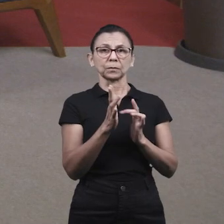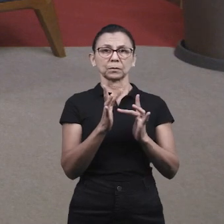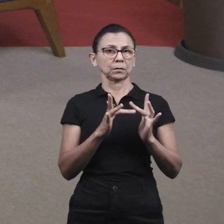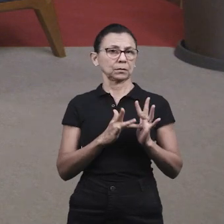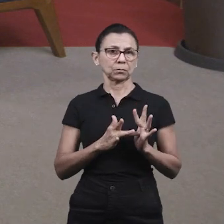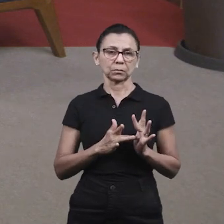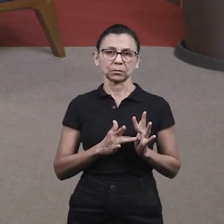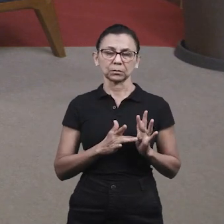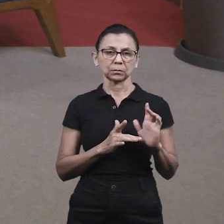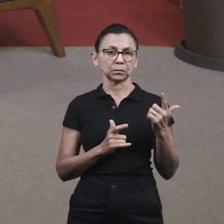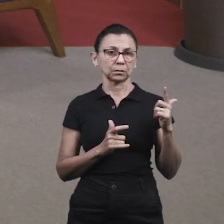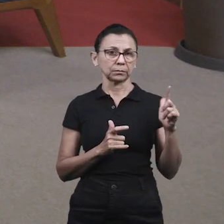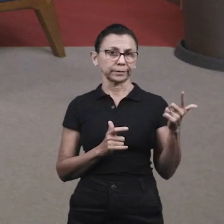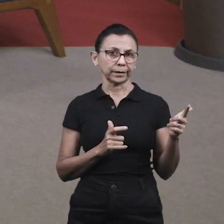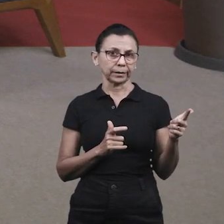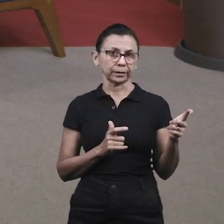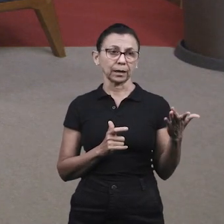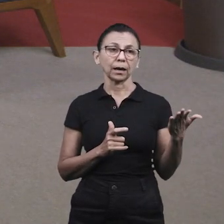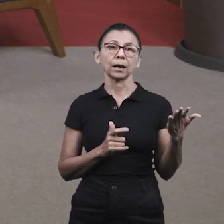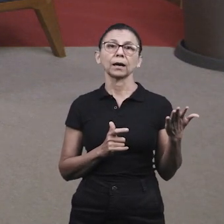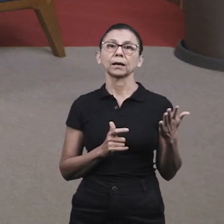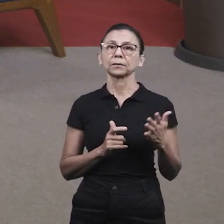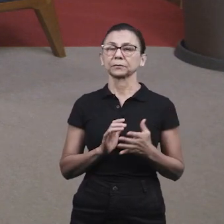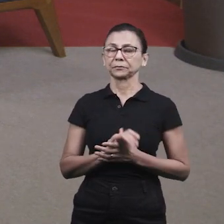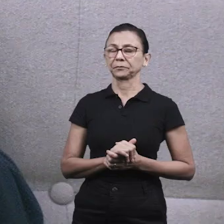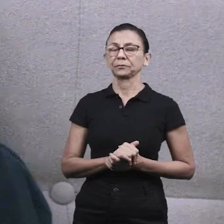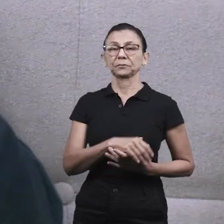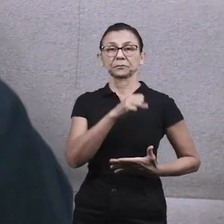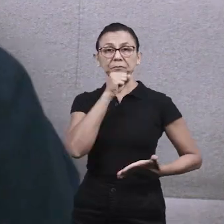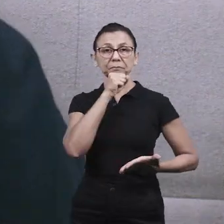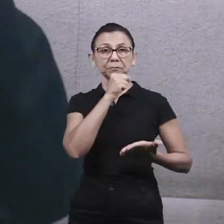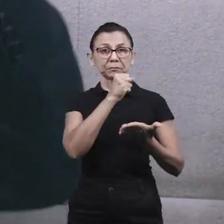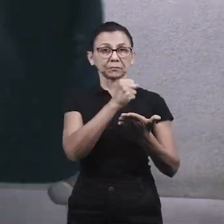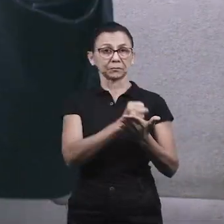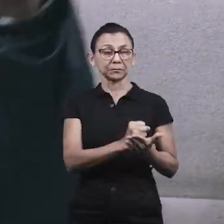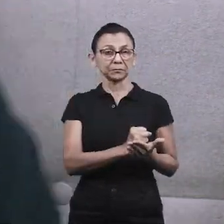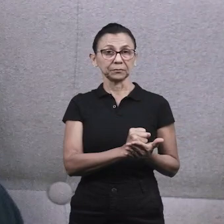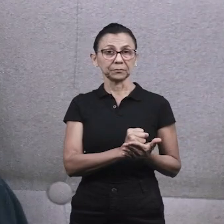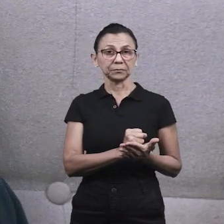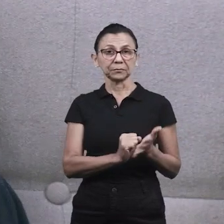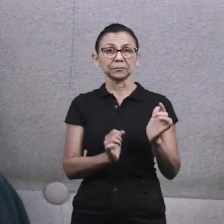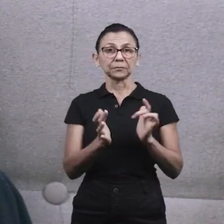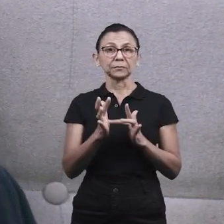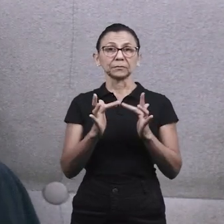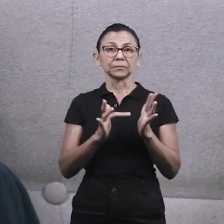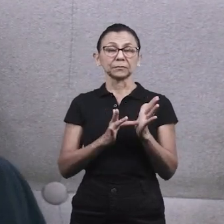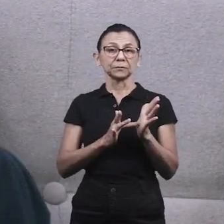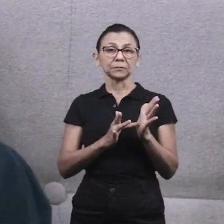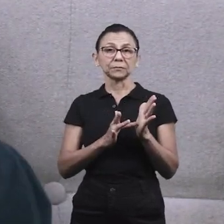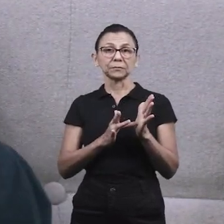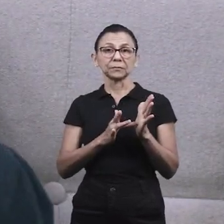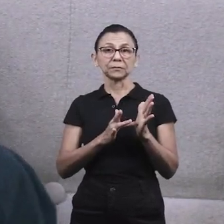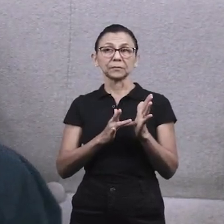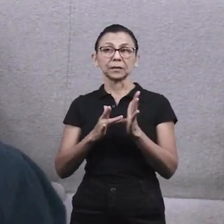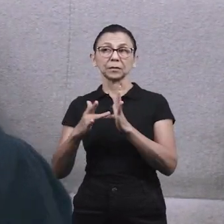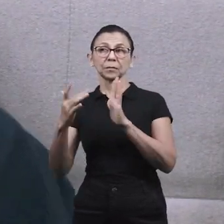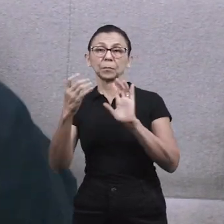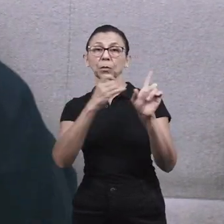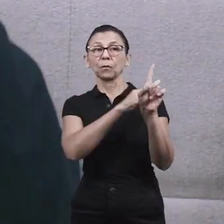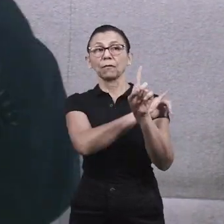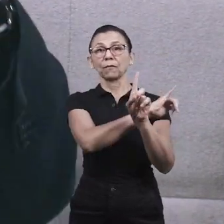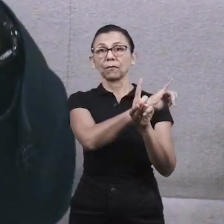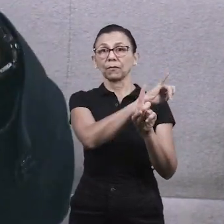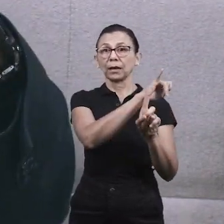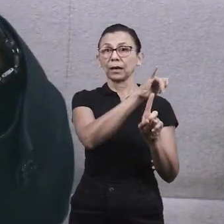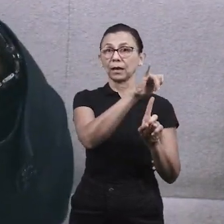le Nouveau et l'Ancien Testament. L'Ancien Testament, il n'a pas le nom Jésus. Comment il révèle Jésus, donc, l'Ancien Testament? Parce que Jésus,